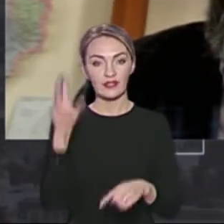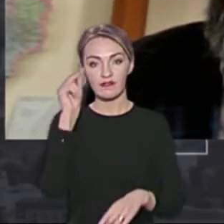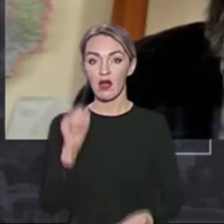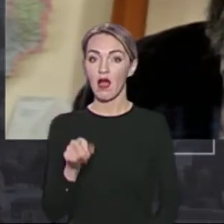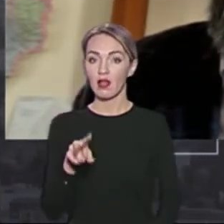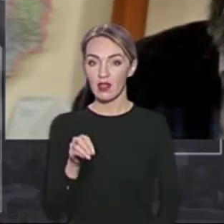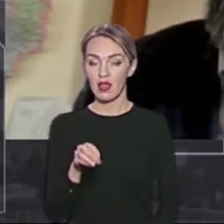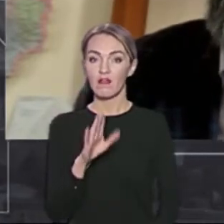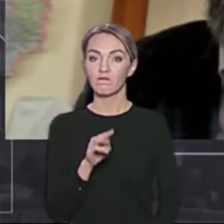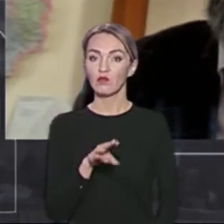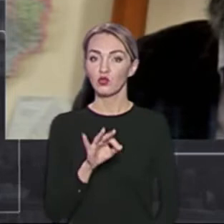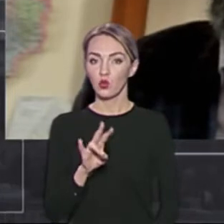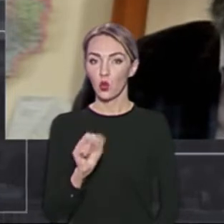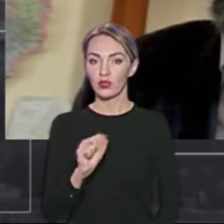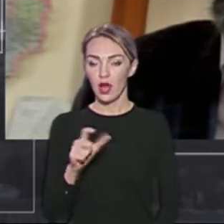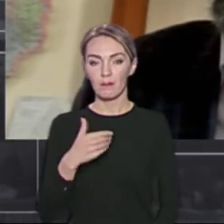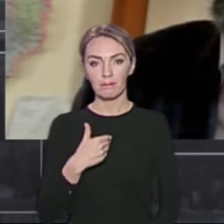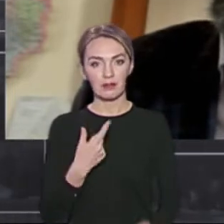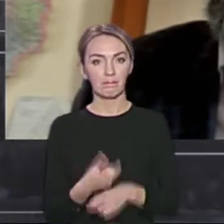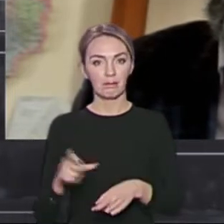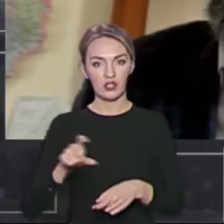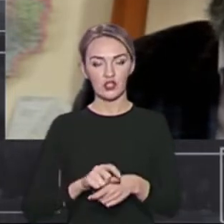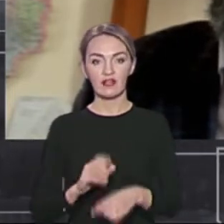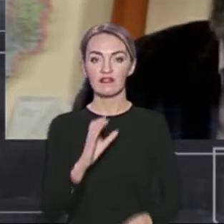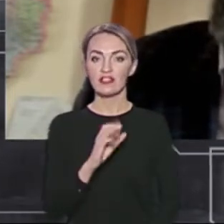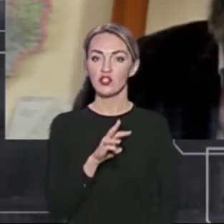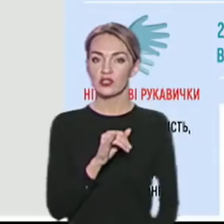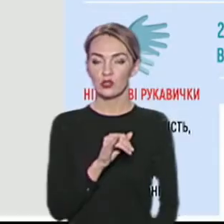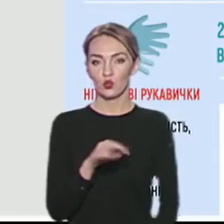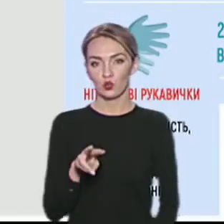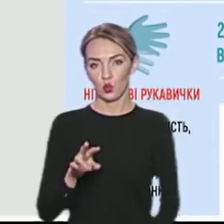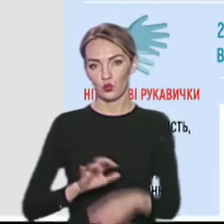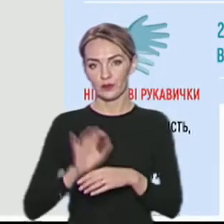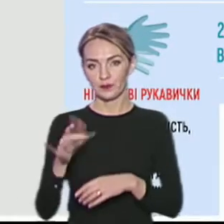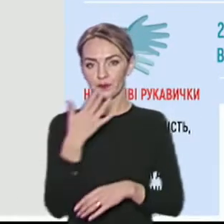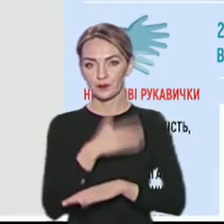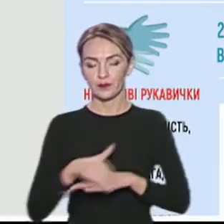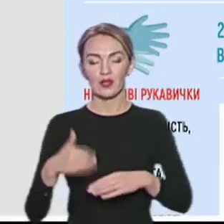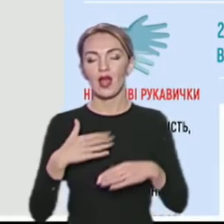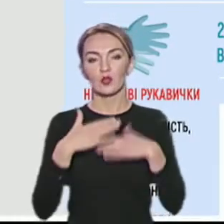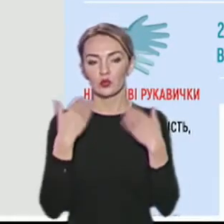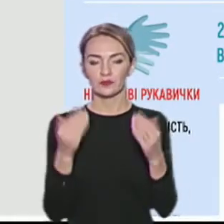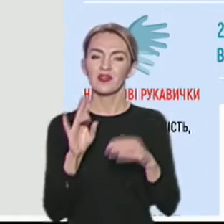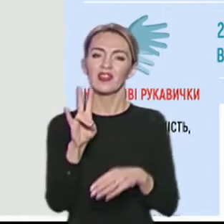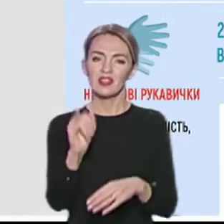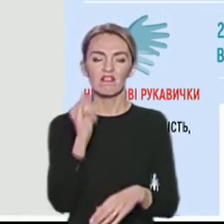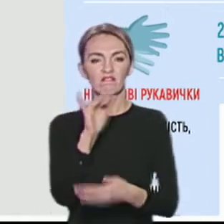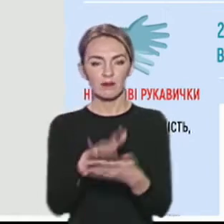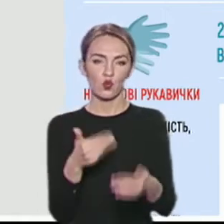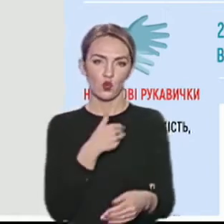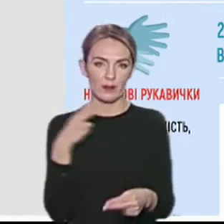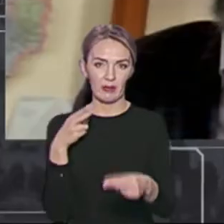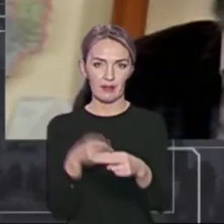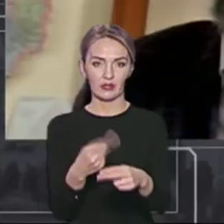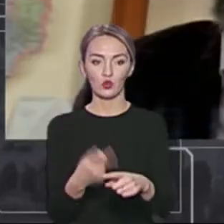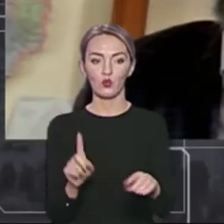менш, навіть в тонах, все ж таки, ми значно більше у січні-лютому експортували. Але тим не менше, я не хочу вас... Ні, вибачте, я хочу вас